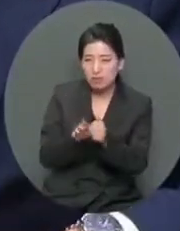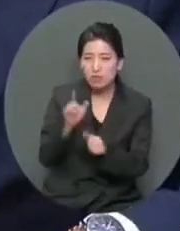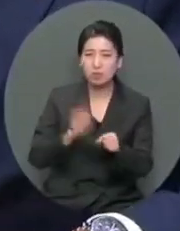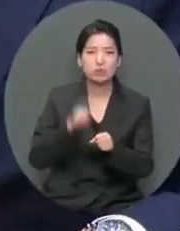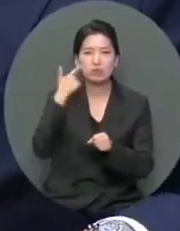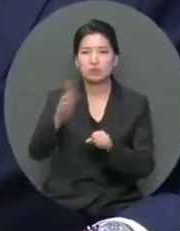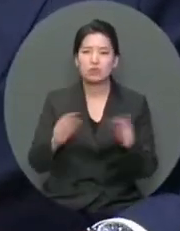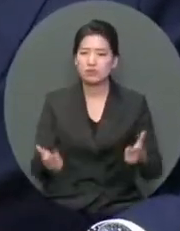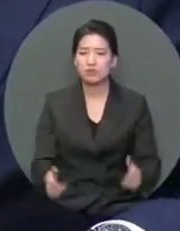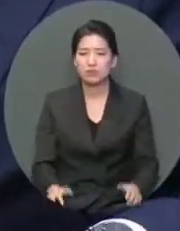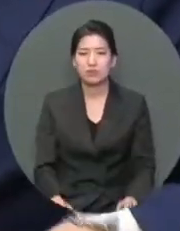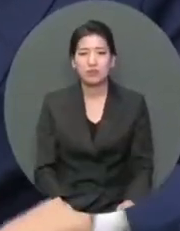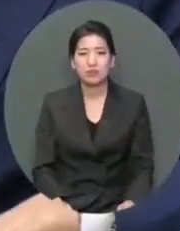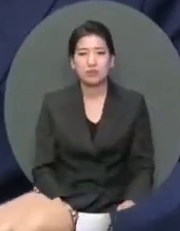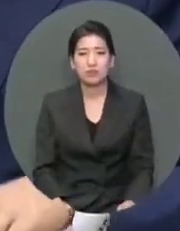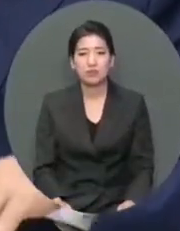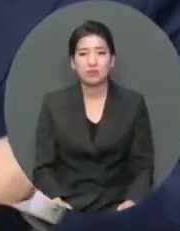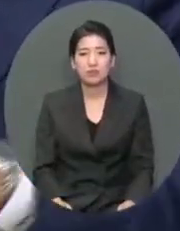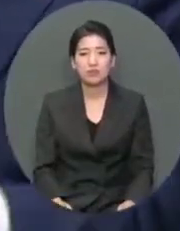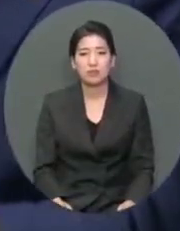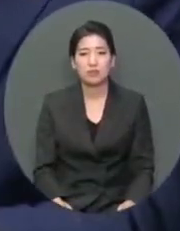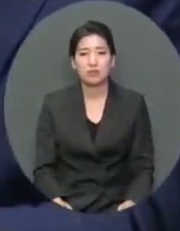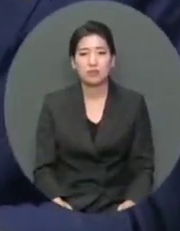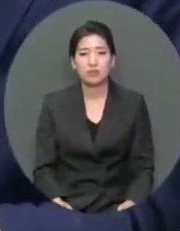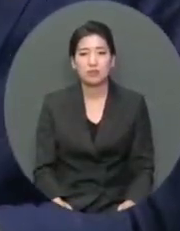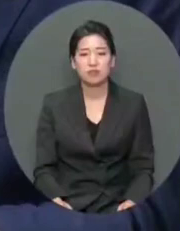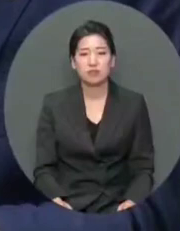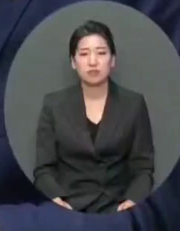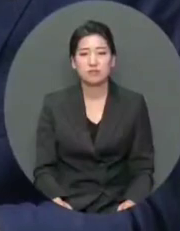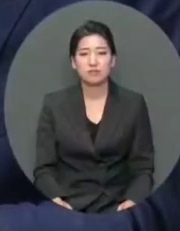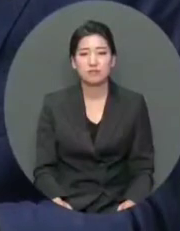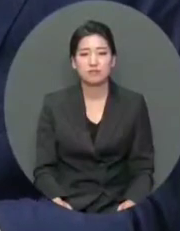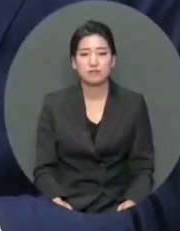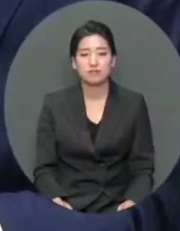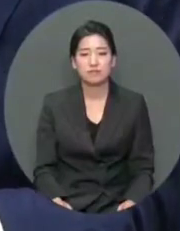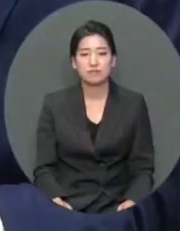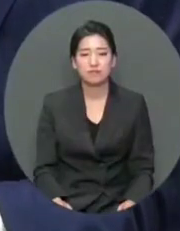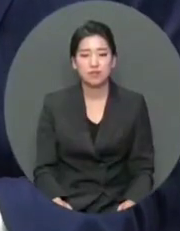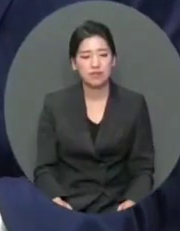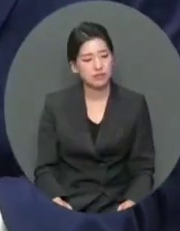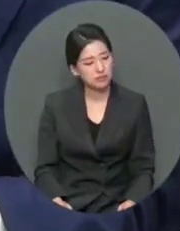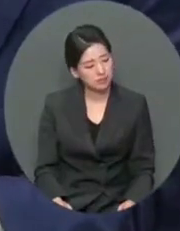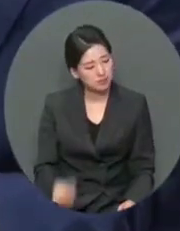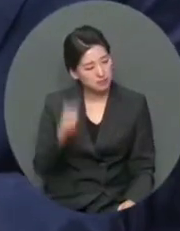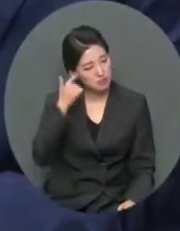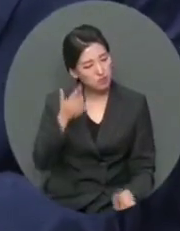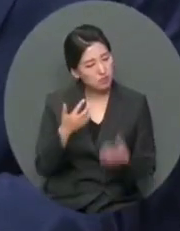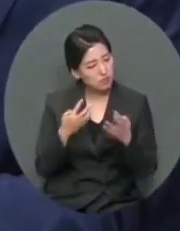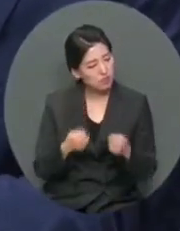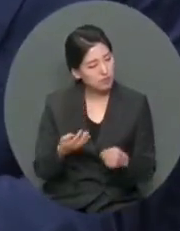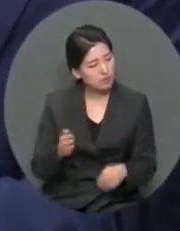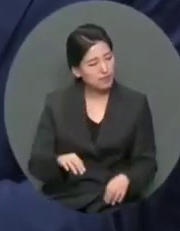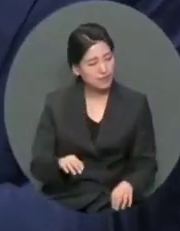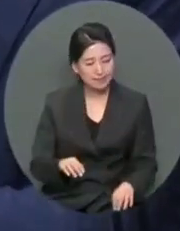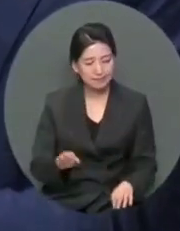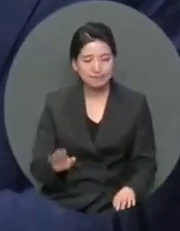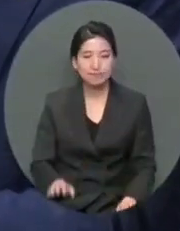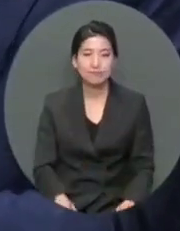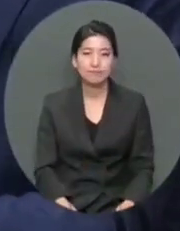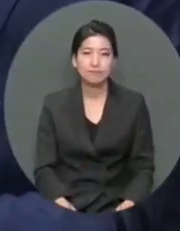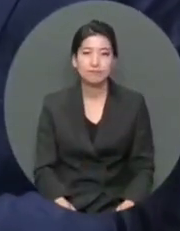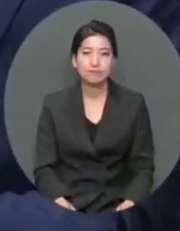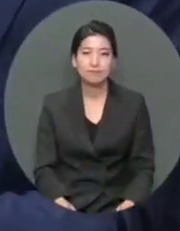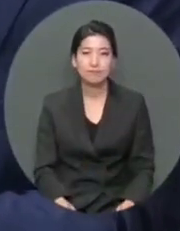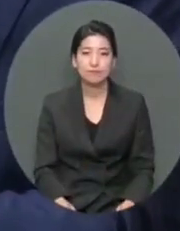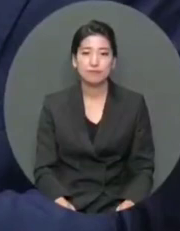하나, 물어볼 게 많은데요. 사법부의 독립성 있잖아요.